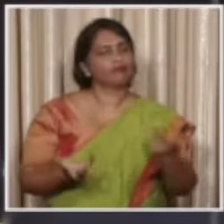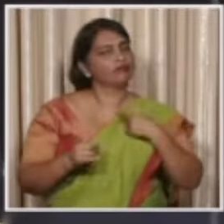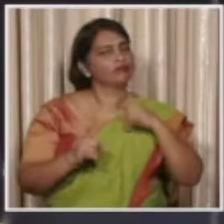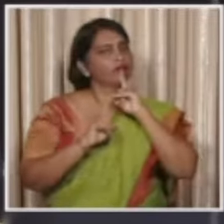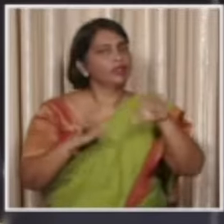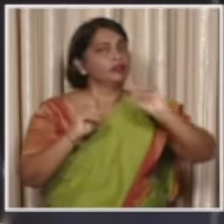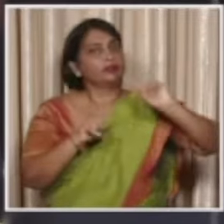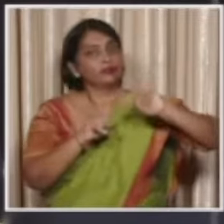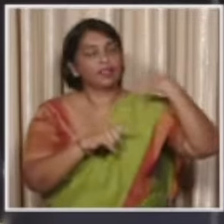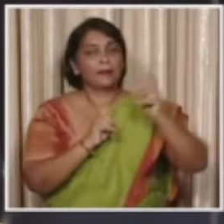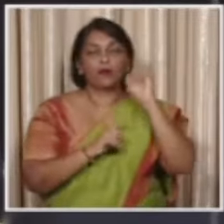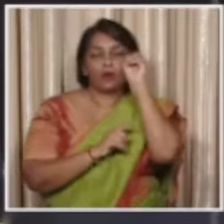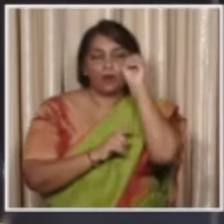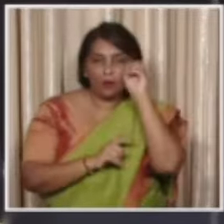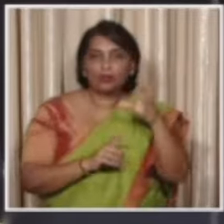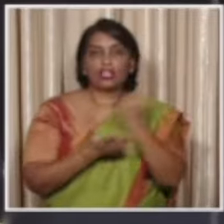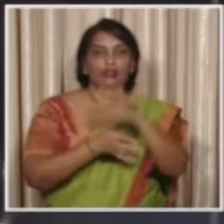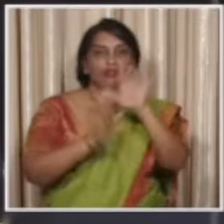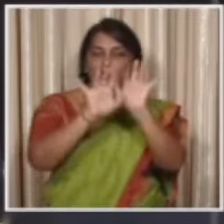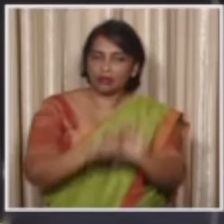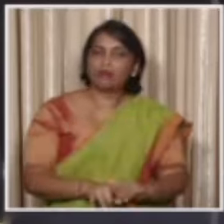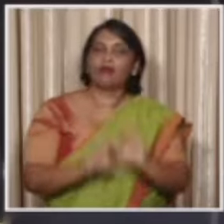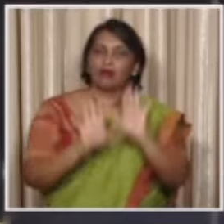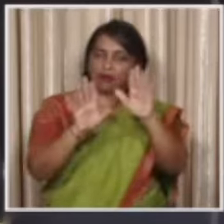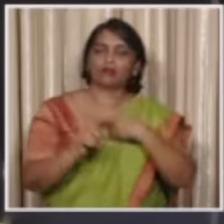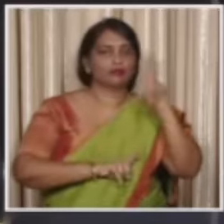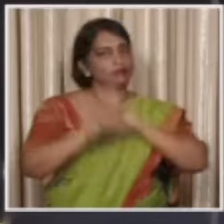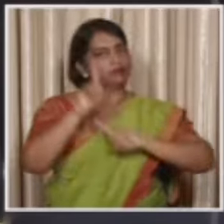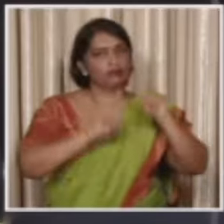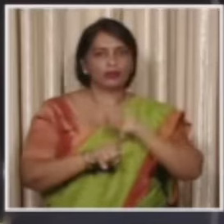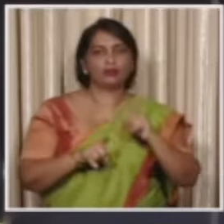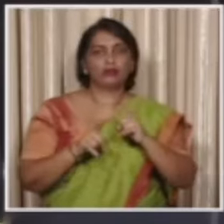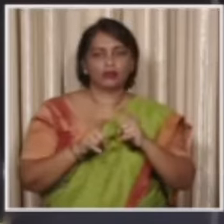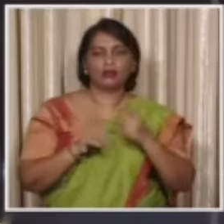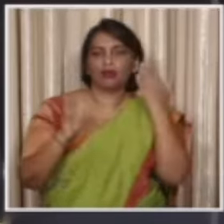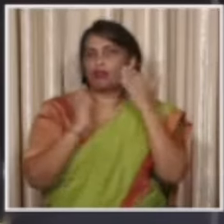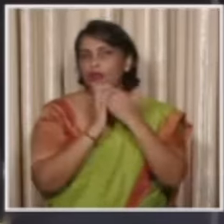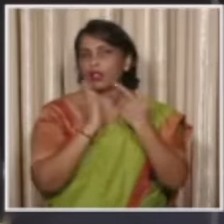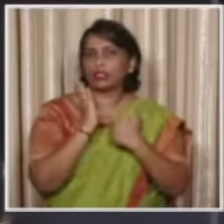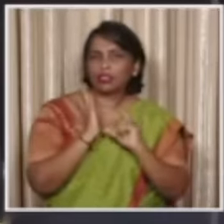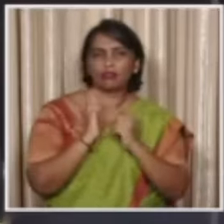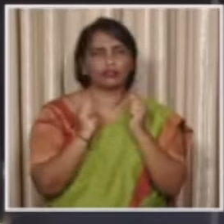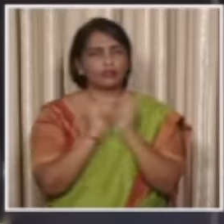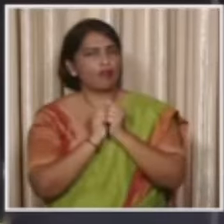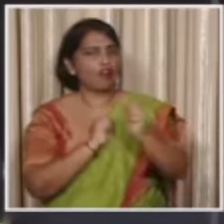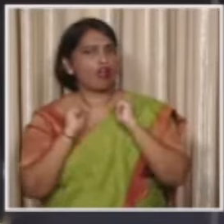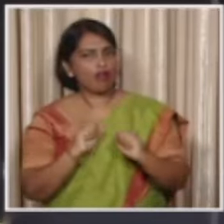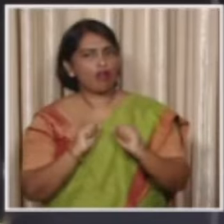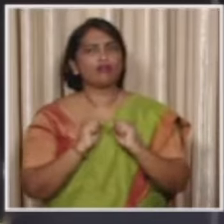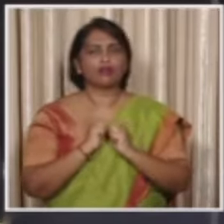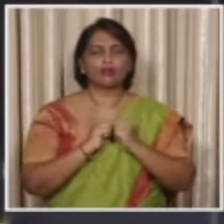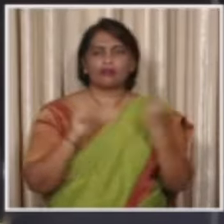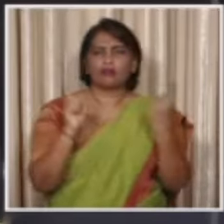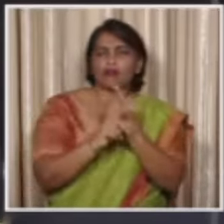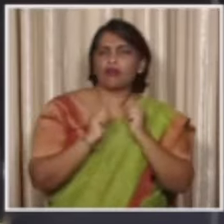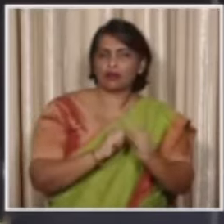කිව්වහම ඊළඟ දවසේ පාන්දර අපි ලියුමක් ගහලා කිව්වා එහෙමනම් අපි සාකච්ඡා කරමු ටෙක්නිකල් ඩීටේල්ස්, මොනවද පවර් ෂෙයරින් එකේ, කොහොමද පවර් ට්‍රාන්සිෂන් එක